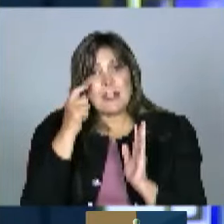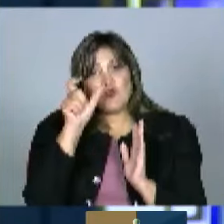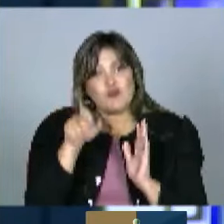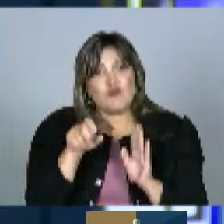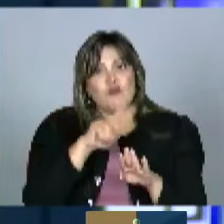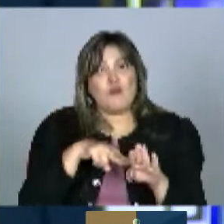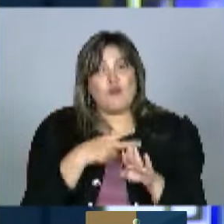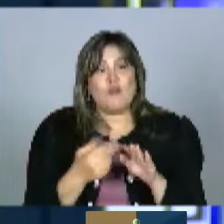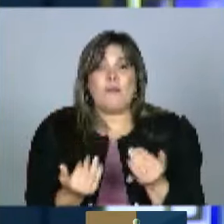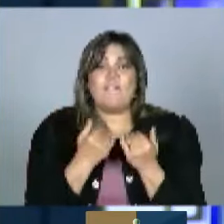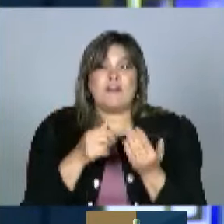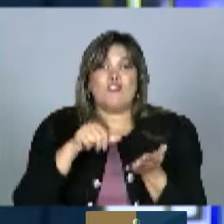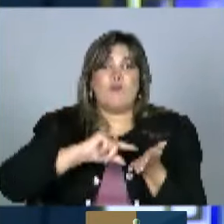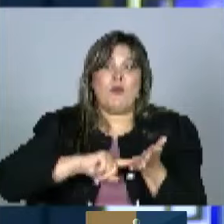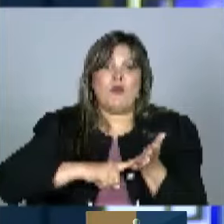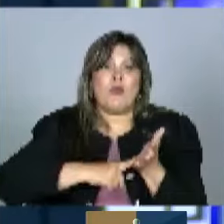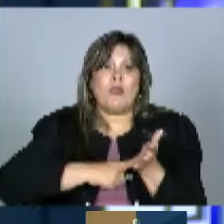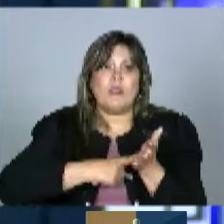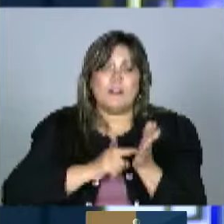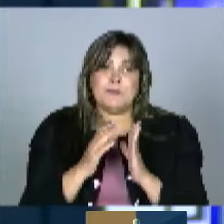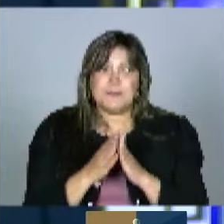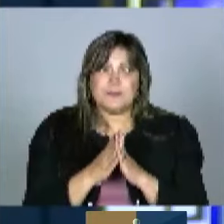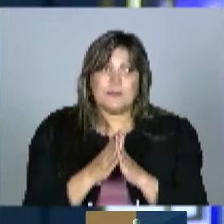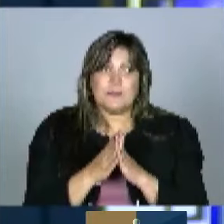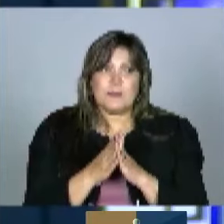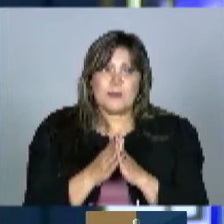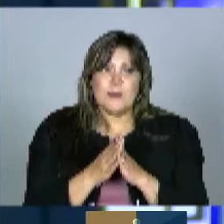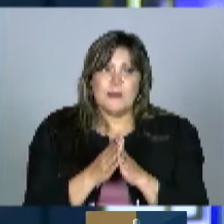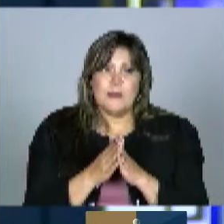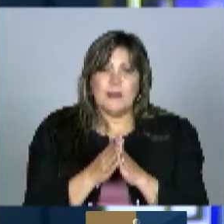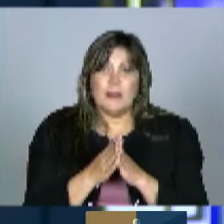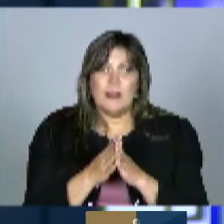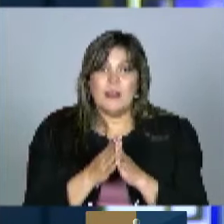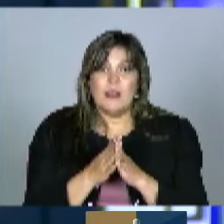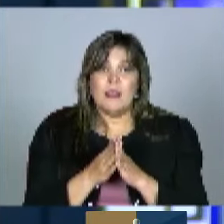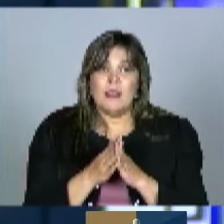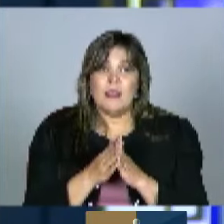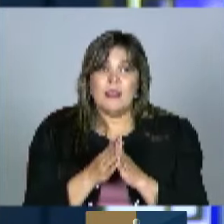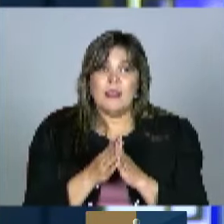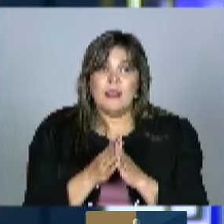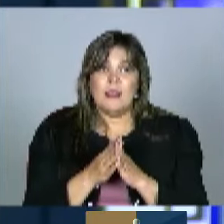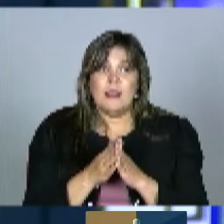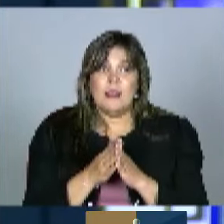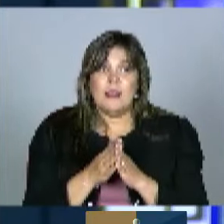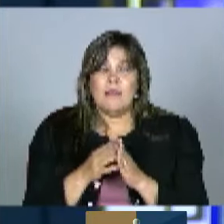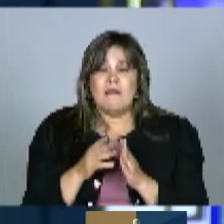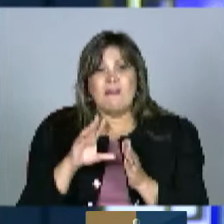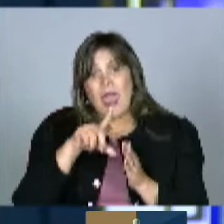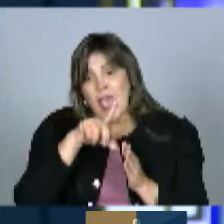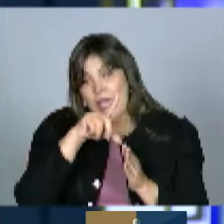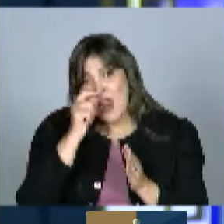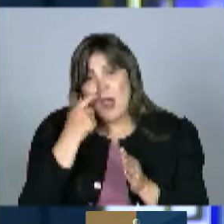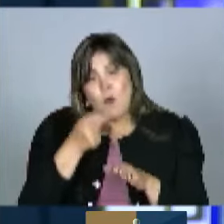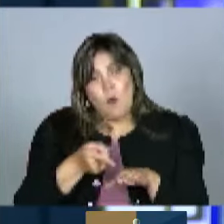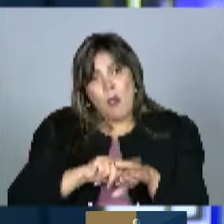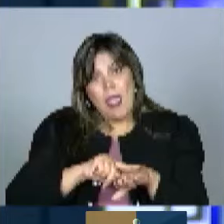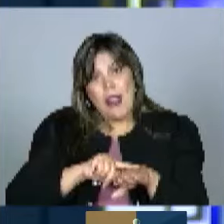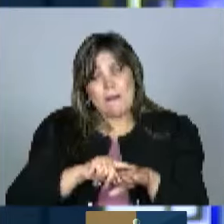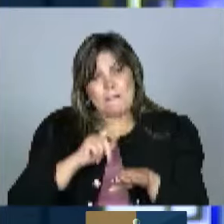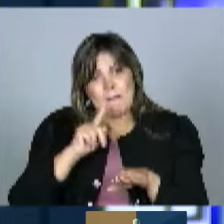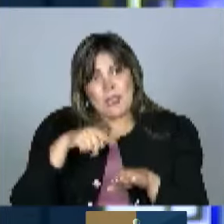فيش بطايه كان واحد غريب مش هيجي يقوللك انا ما استلمتش قامه المبيع ولا ان ان صوريه